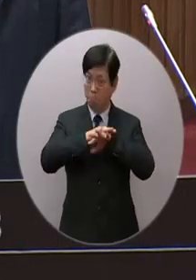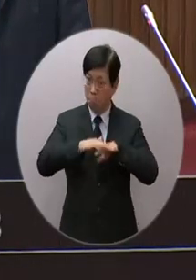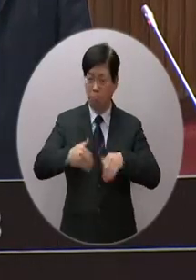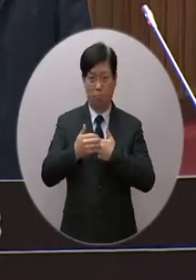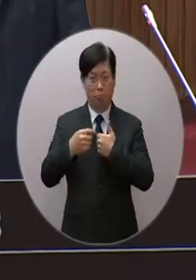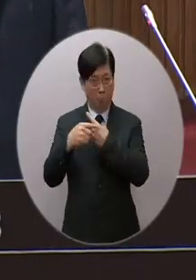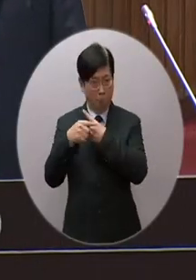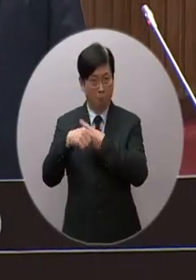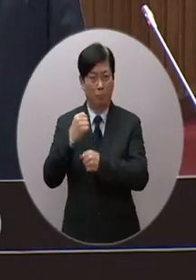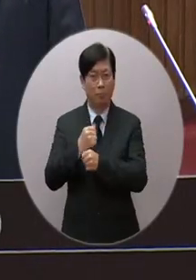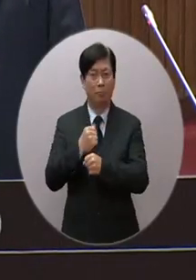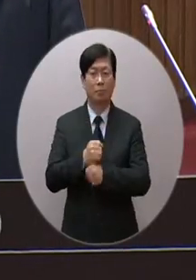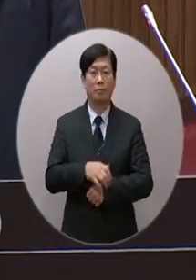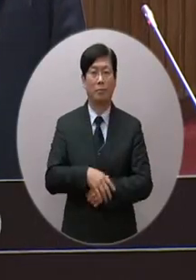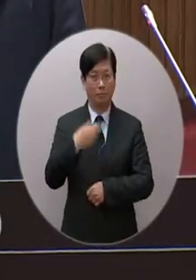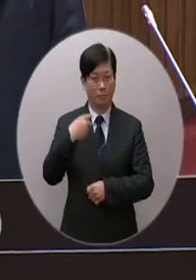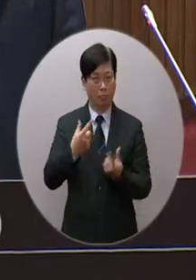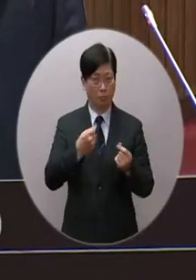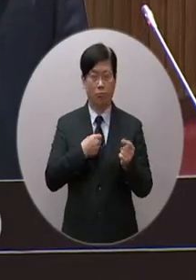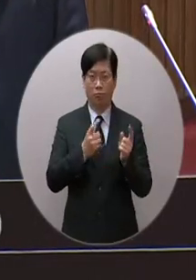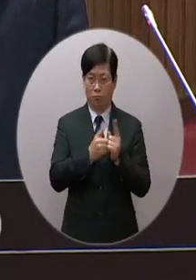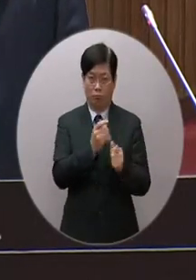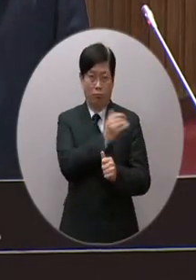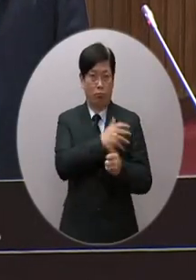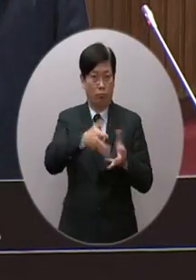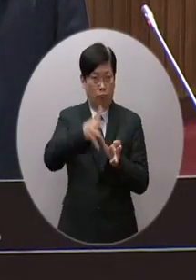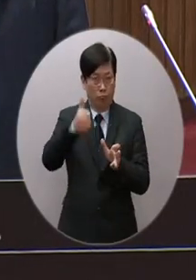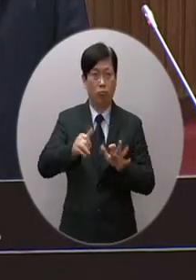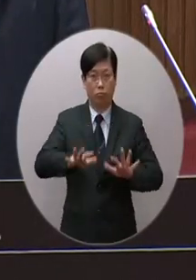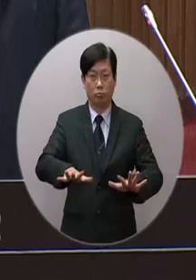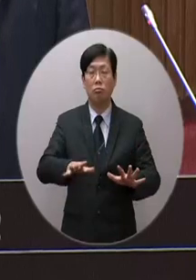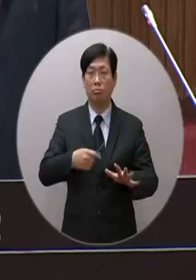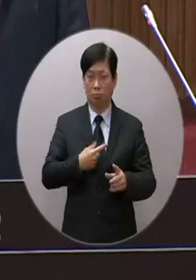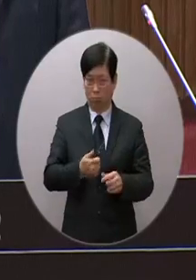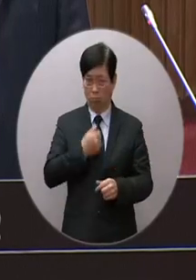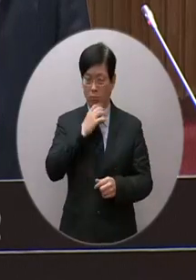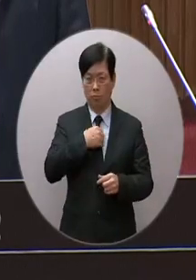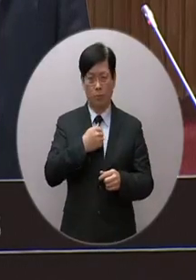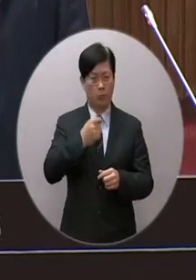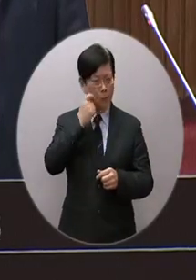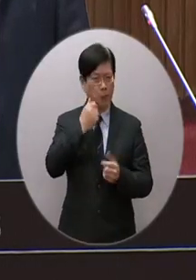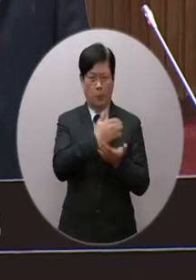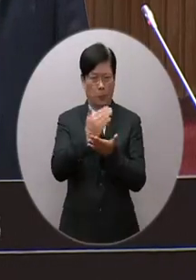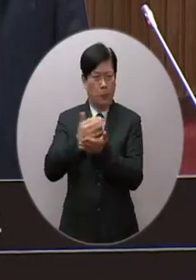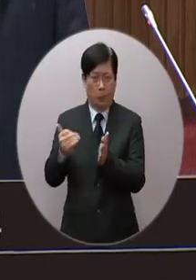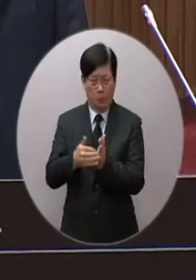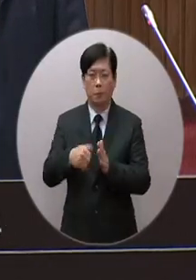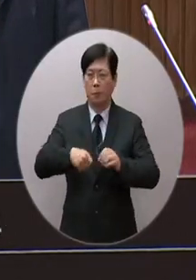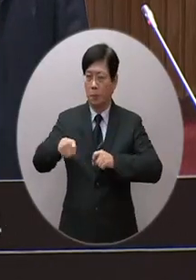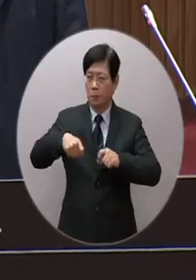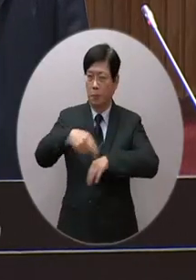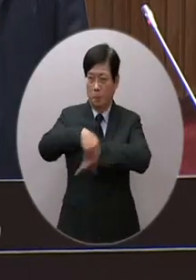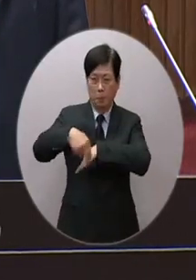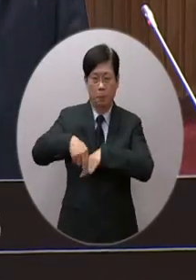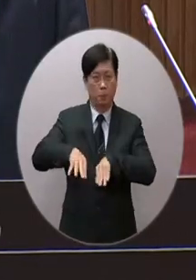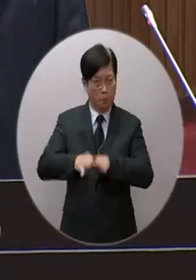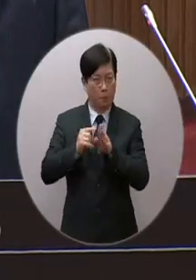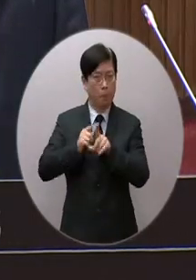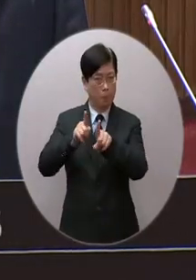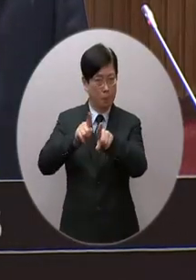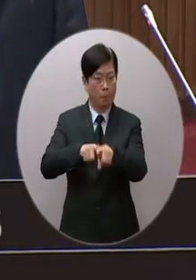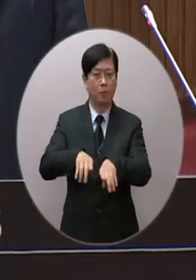防的研究的工作。我嘛要肯定陈部长，吼，即马已经克服真侪困难，即马开始咧规个要执行